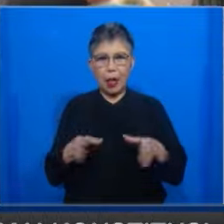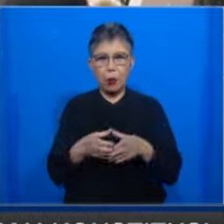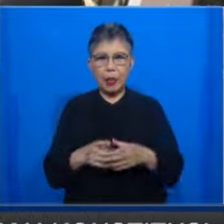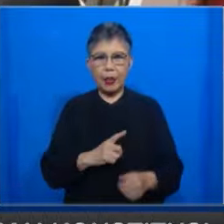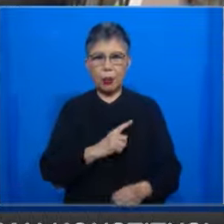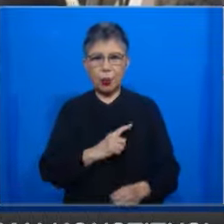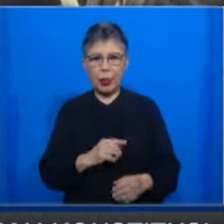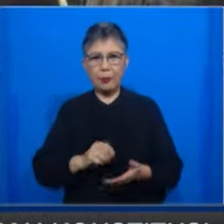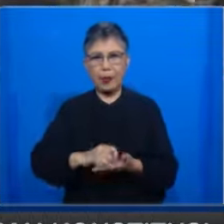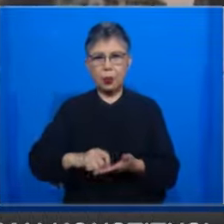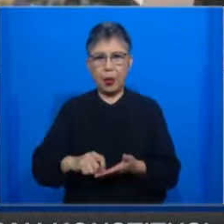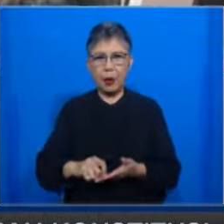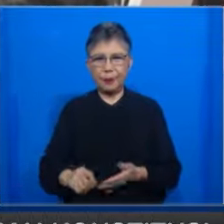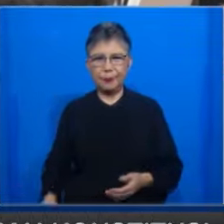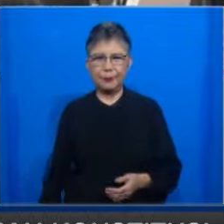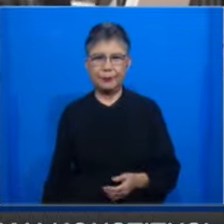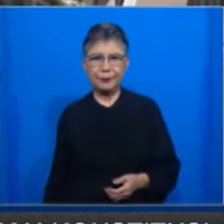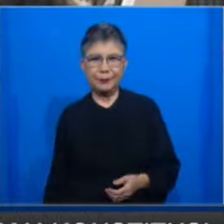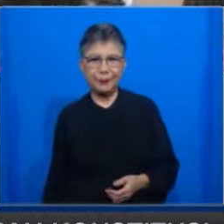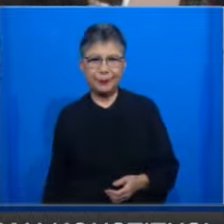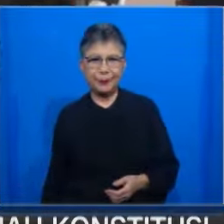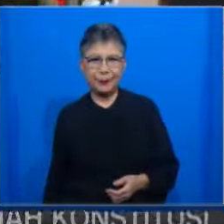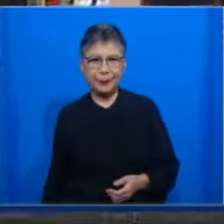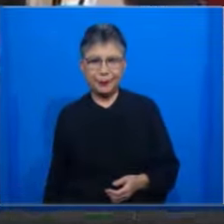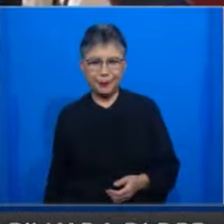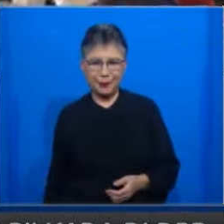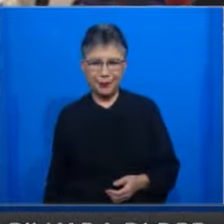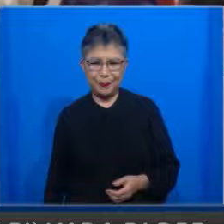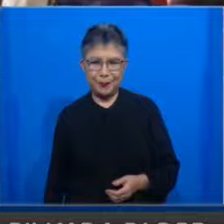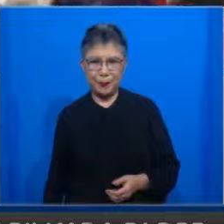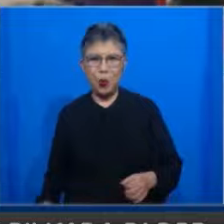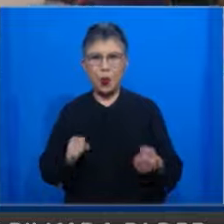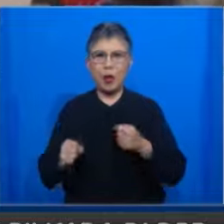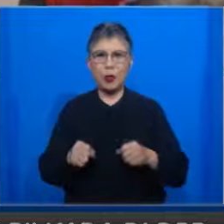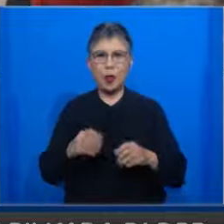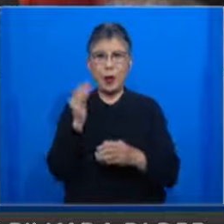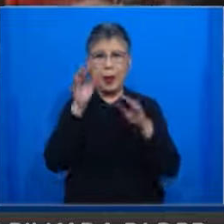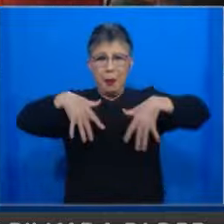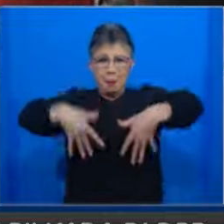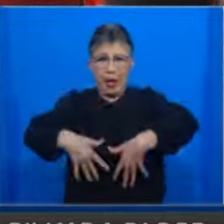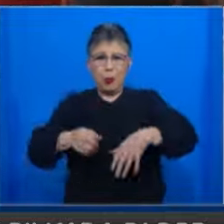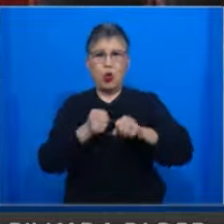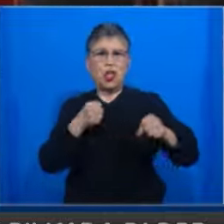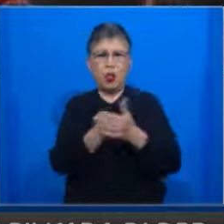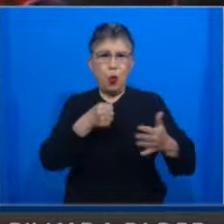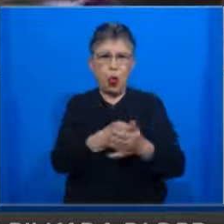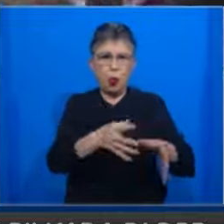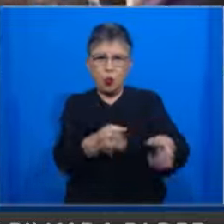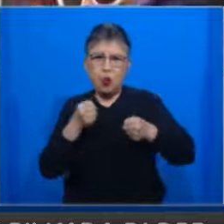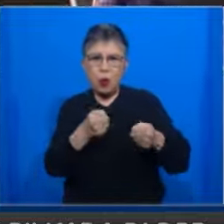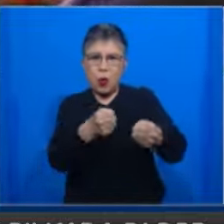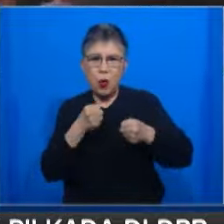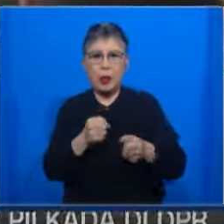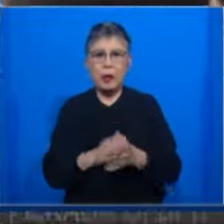sipil dan juga mahasiswa sedang berupaya untuk melakukan penjebolan terhadap pagar dari gedung DPR MPR RI.